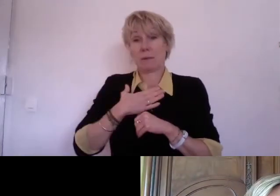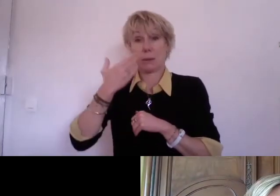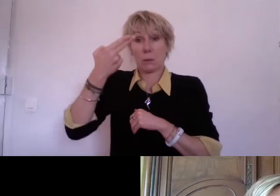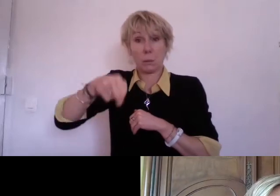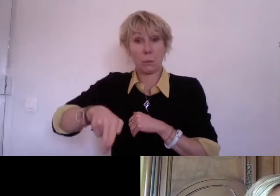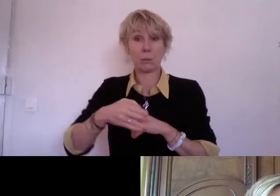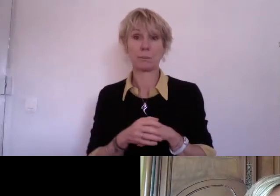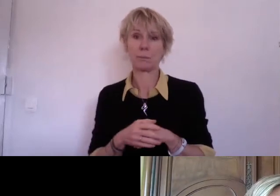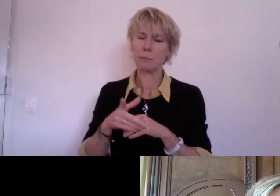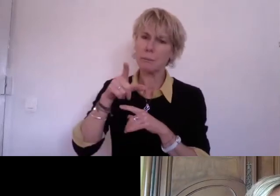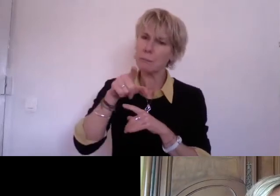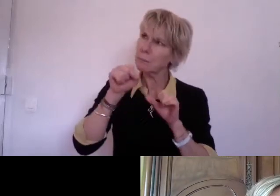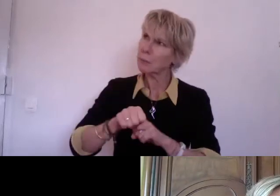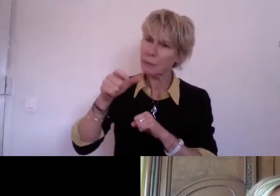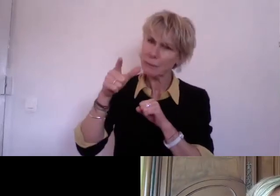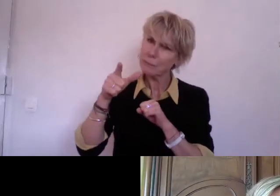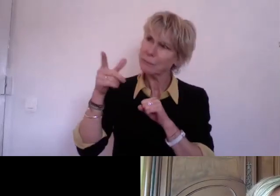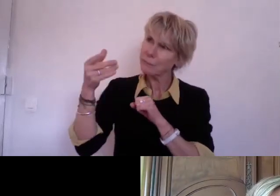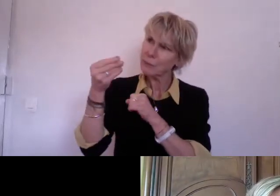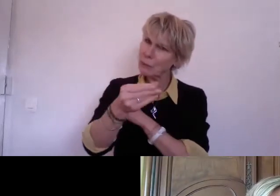quelques exemples de tableaux sur lesquels vous avez